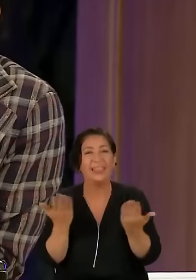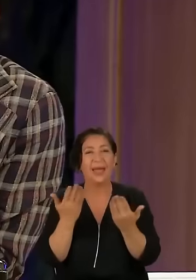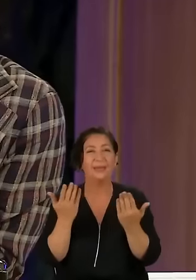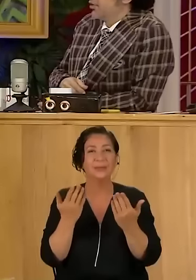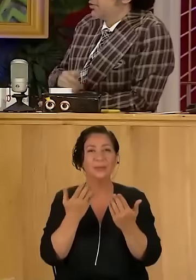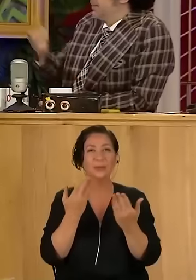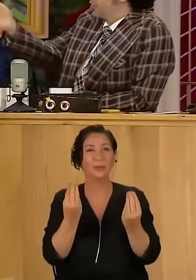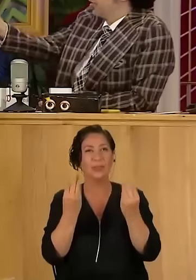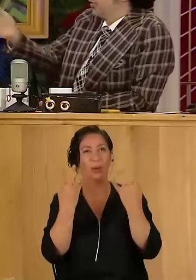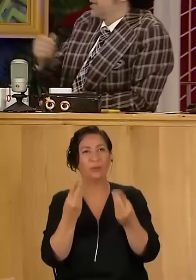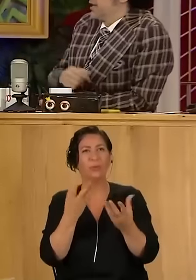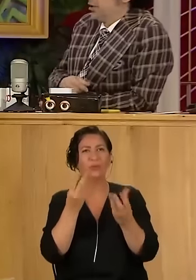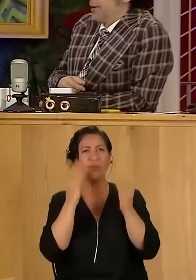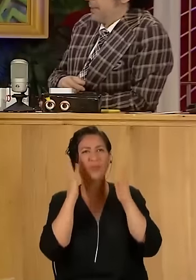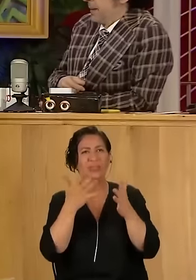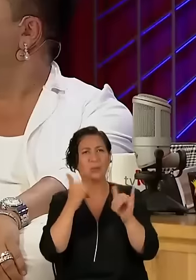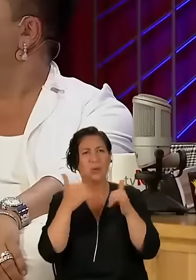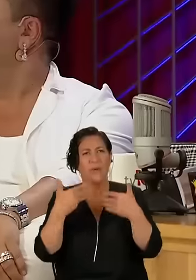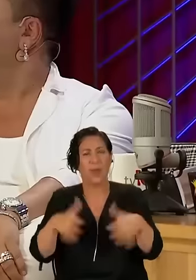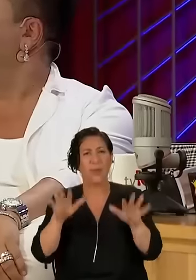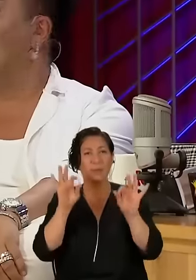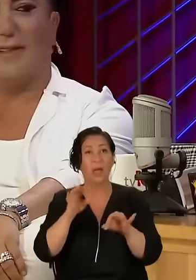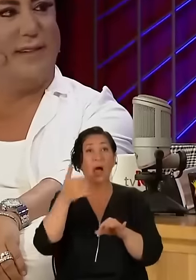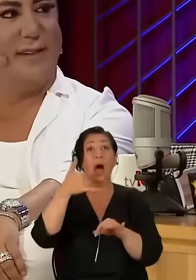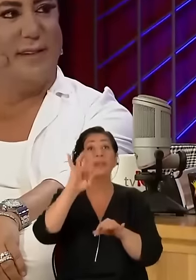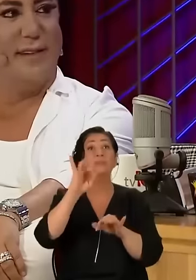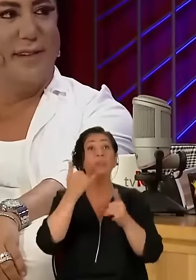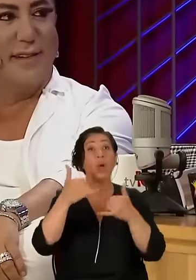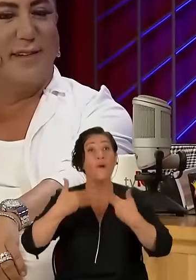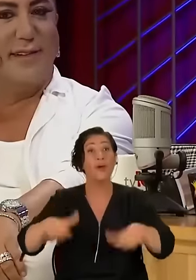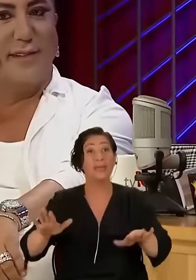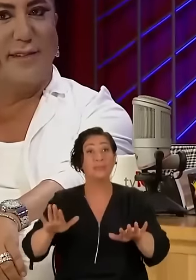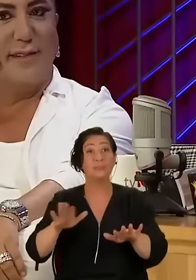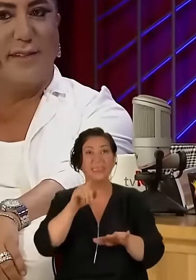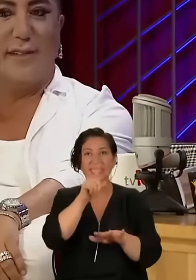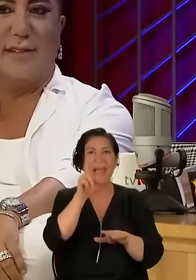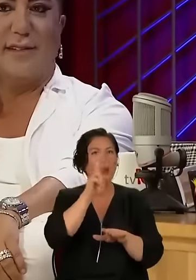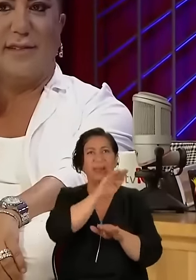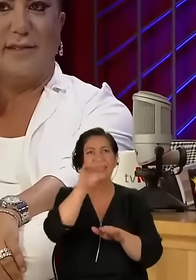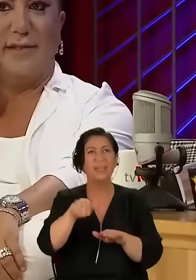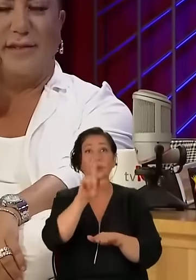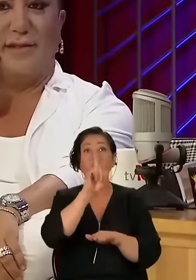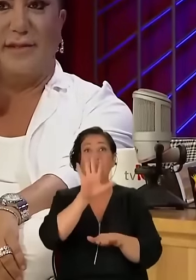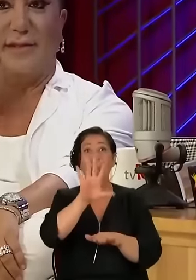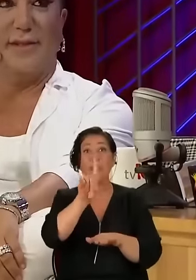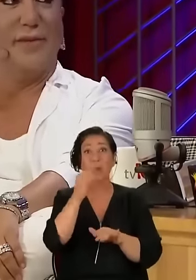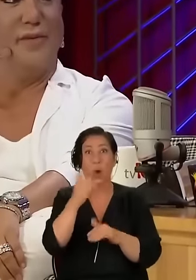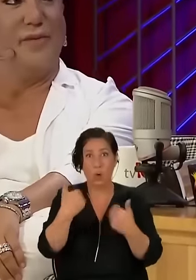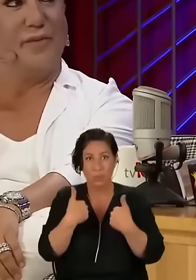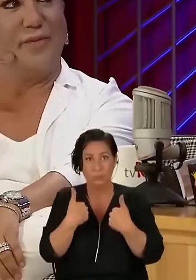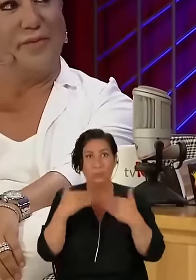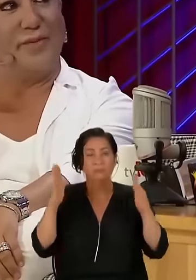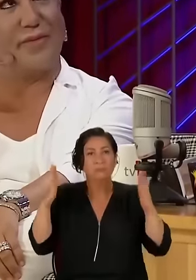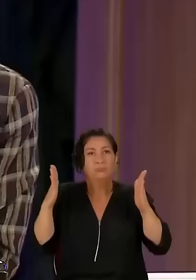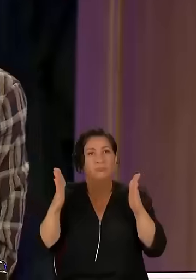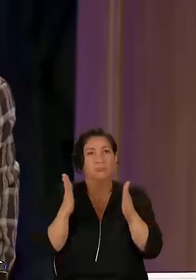Ne kadar güzel oldun ama çok oldu sen kilo vermeye başlıyorsun. 60 kilo verdim. Sana çıktığımda o zamanlar 151 kiloydum. Evet,